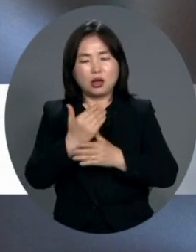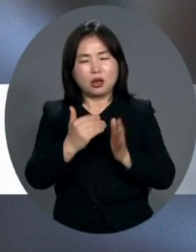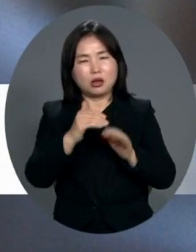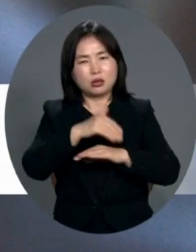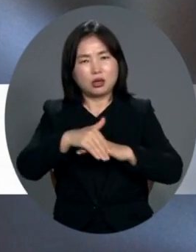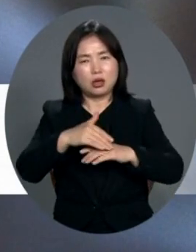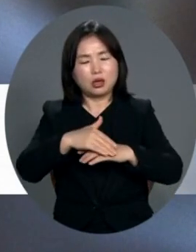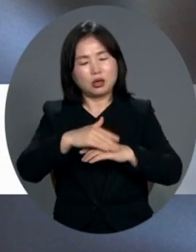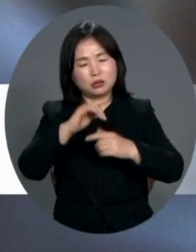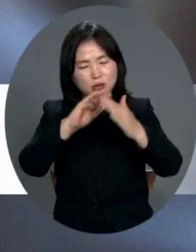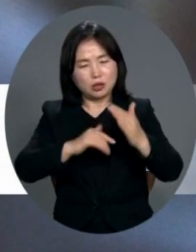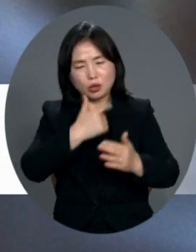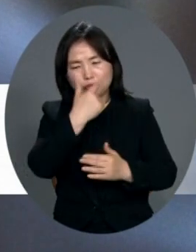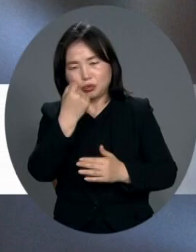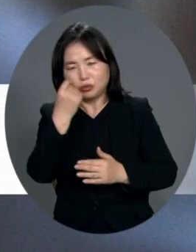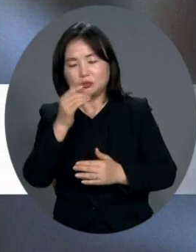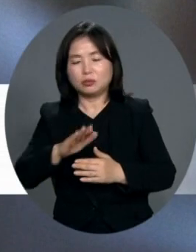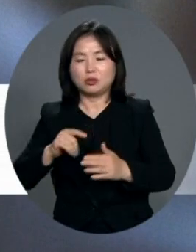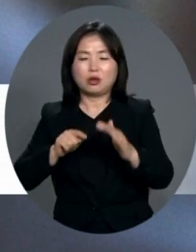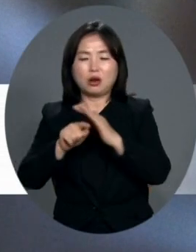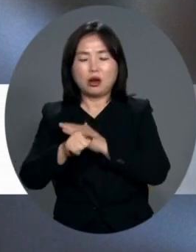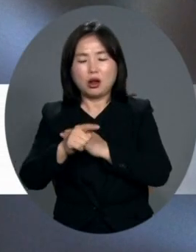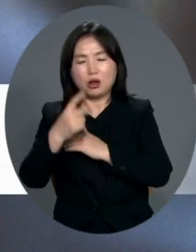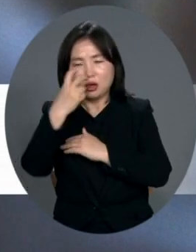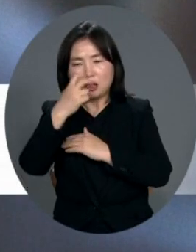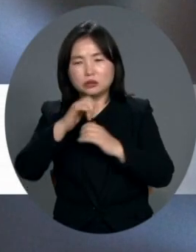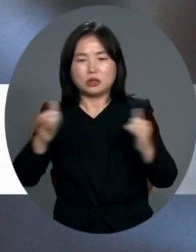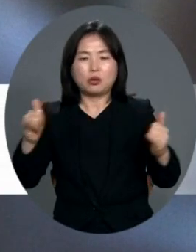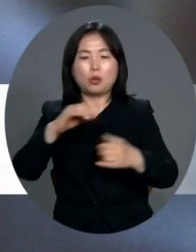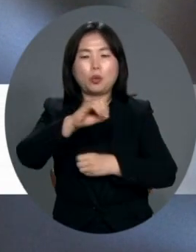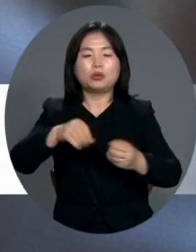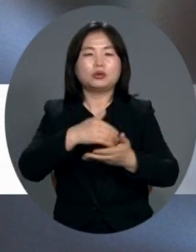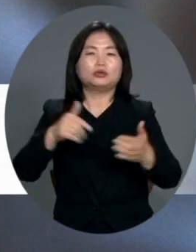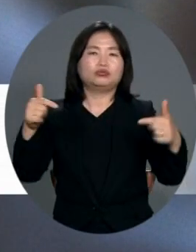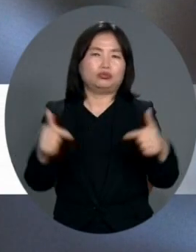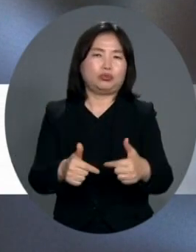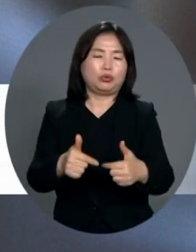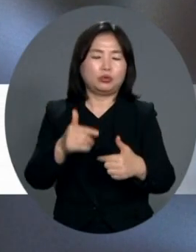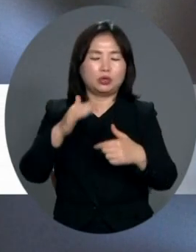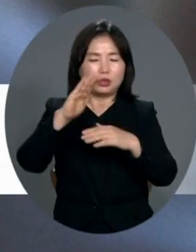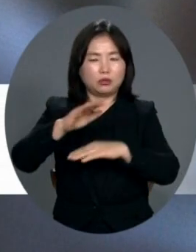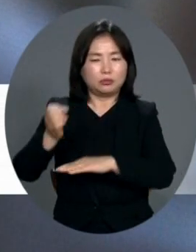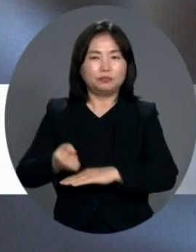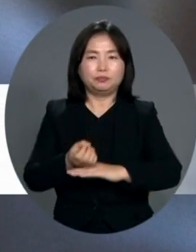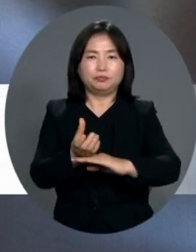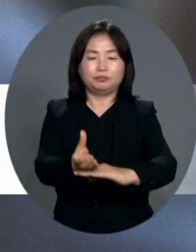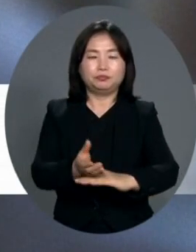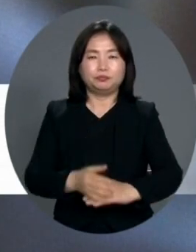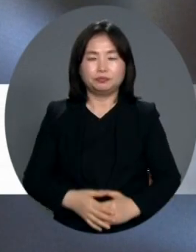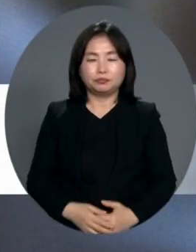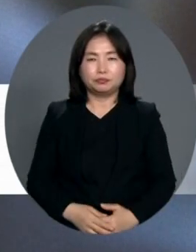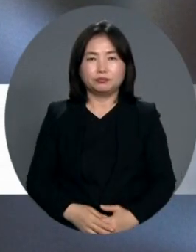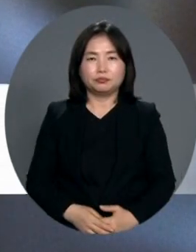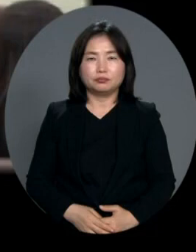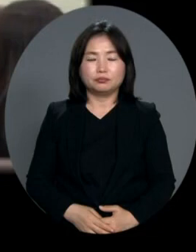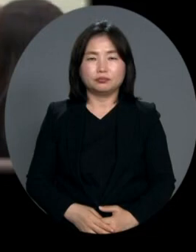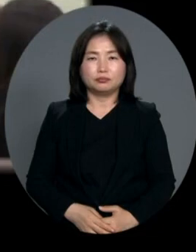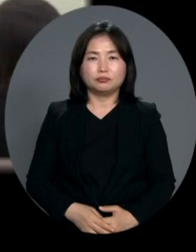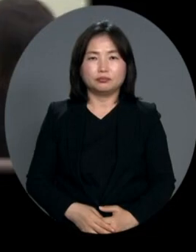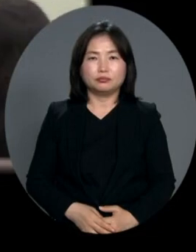받았지만 실태를 점검하는 인력은 올해 더 축소됐습니다. 지역의 노동안전 실태 변예주 기자 보도합니다.